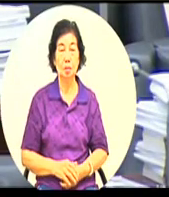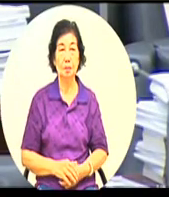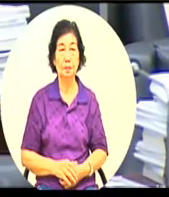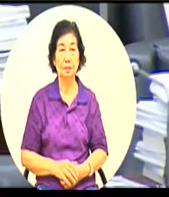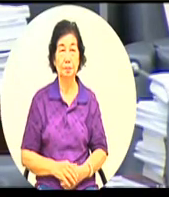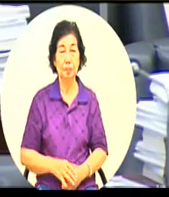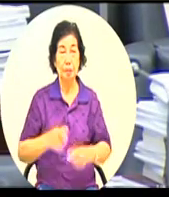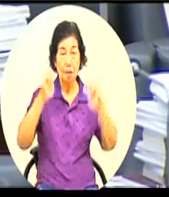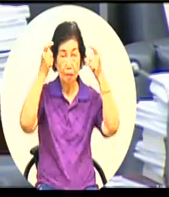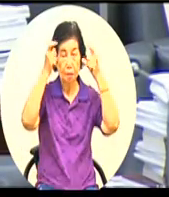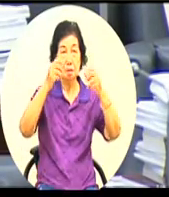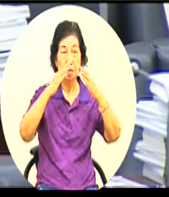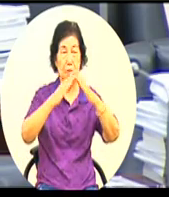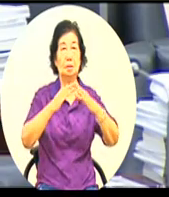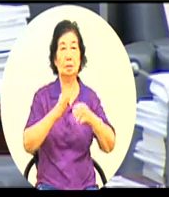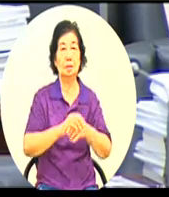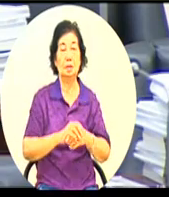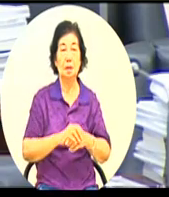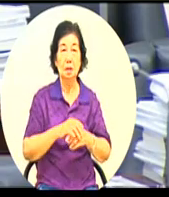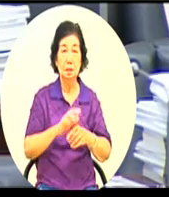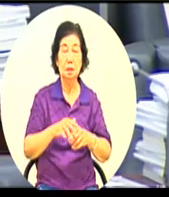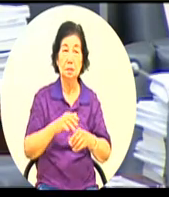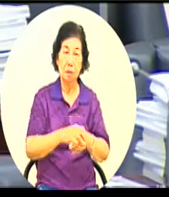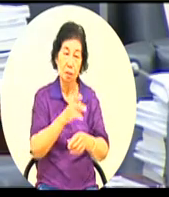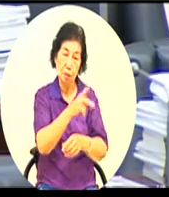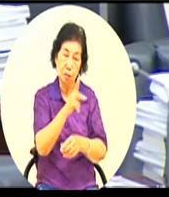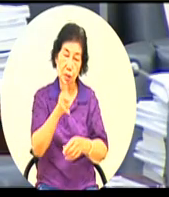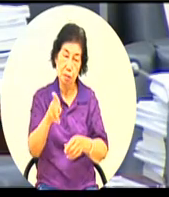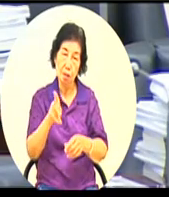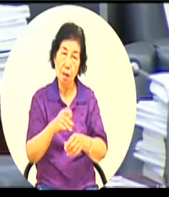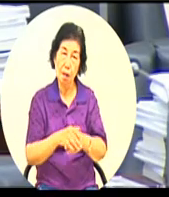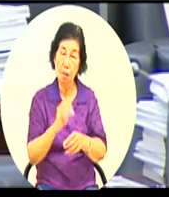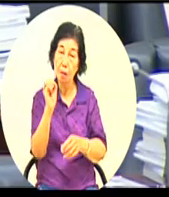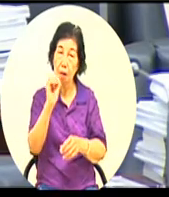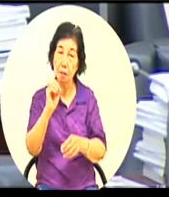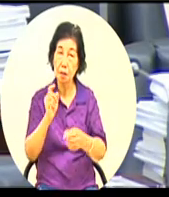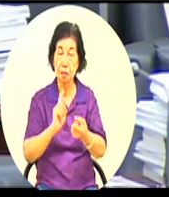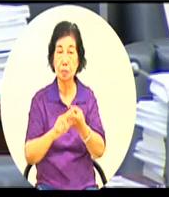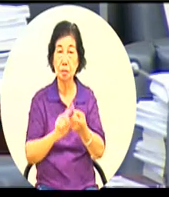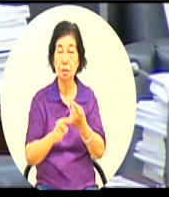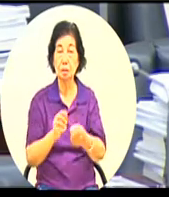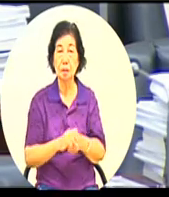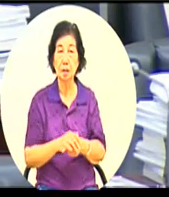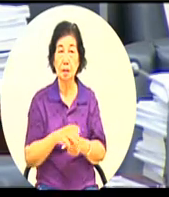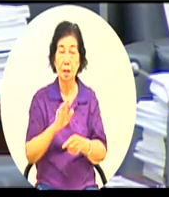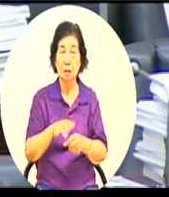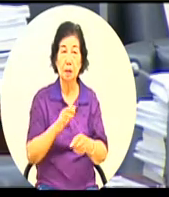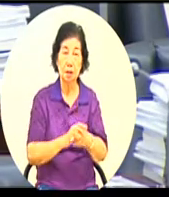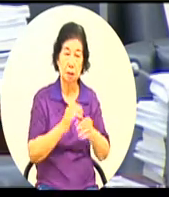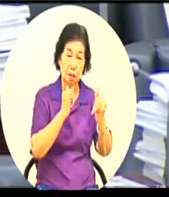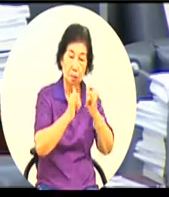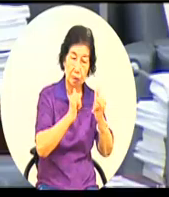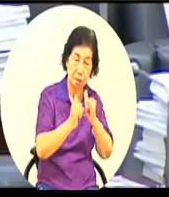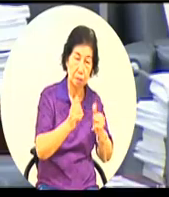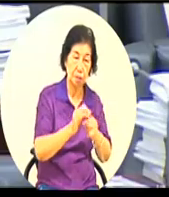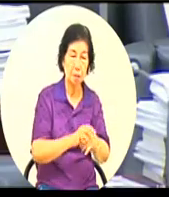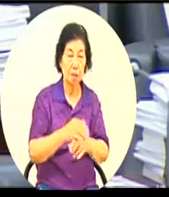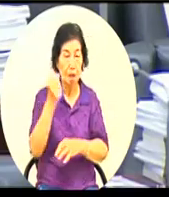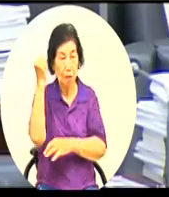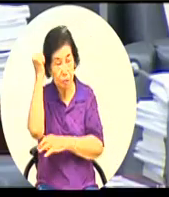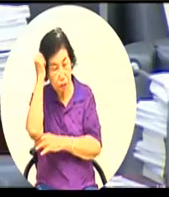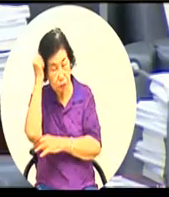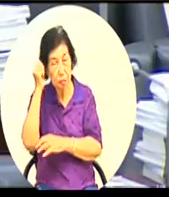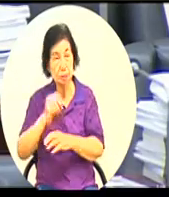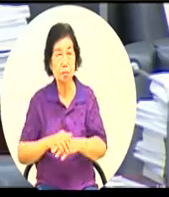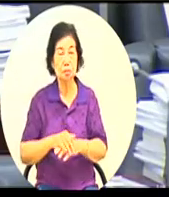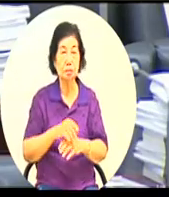咱高雄市即摆是拢无负债啊，啊，咱的百姓拢安居乐业，人